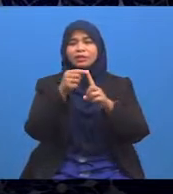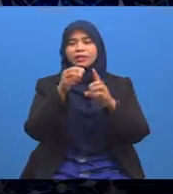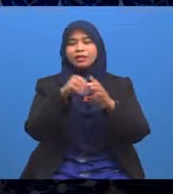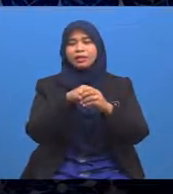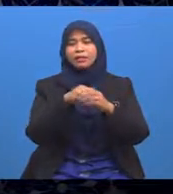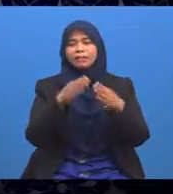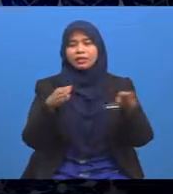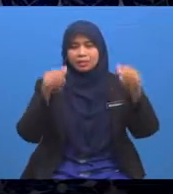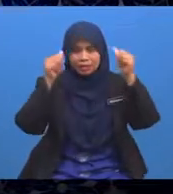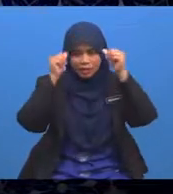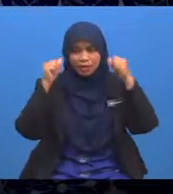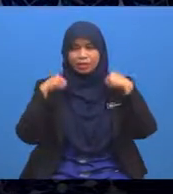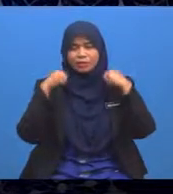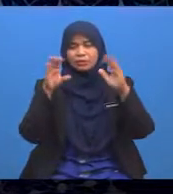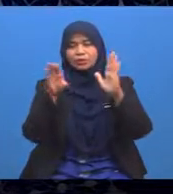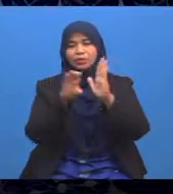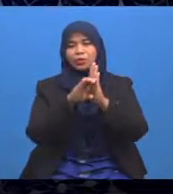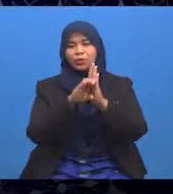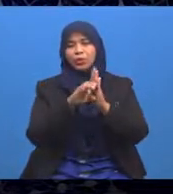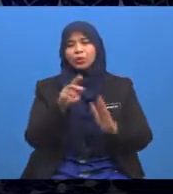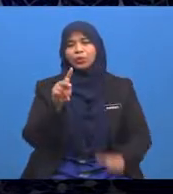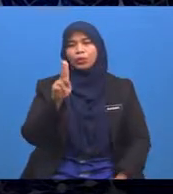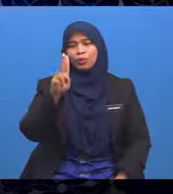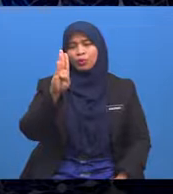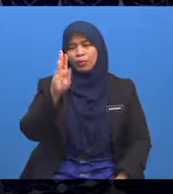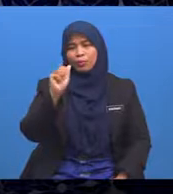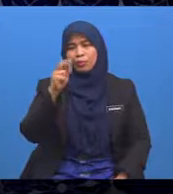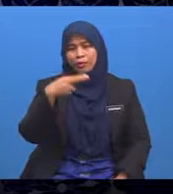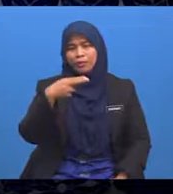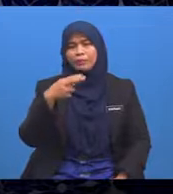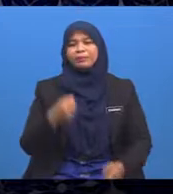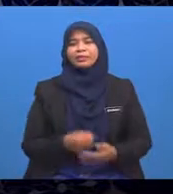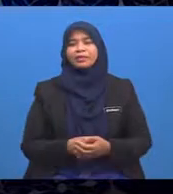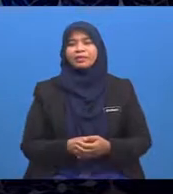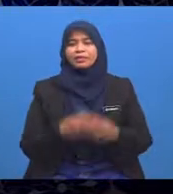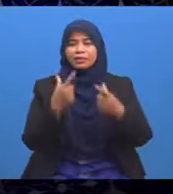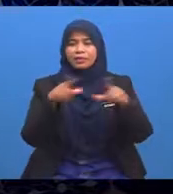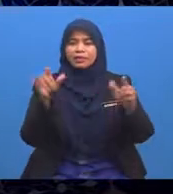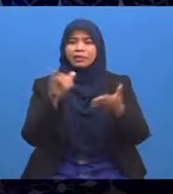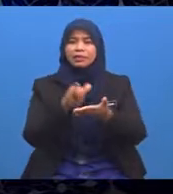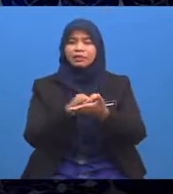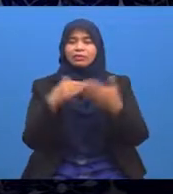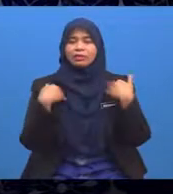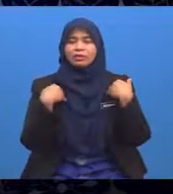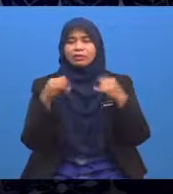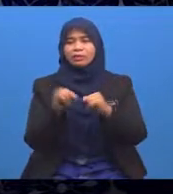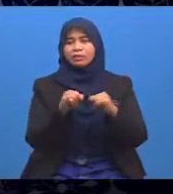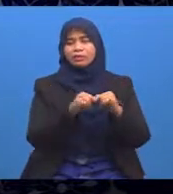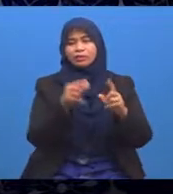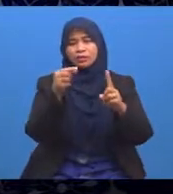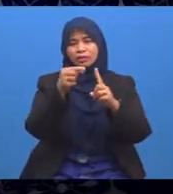bahasa Arab. Contohnya, kubah. Selain itu, terdapat juga istilah yang